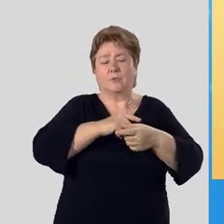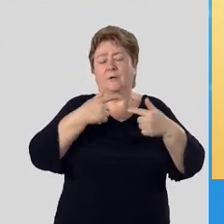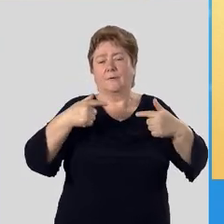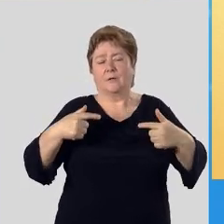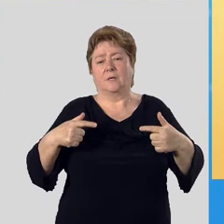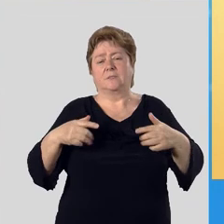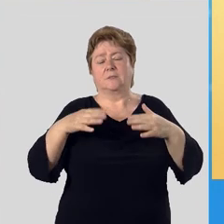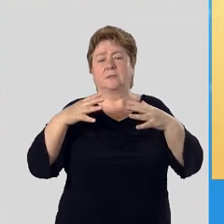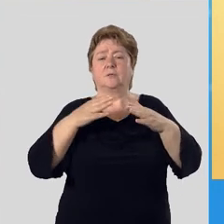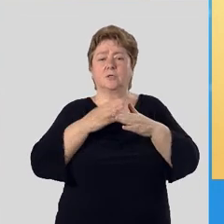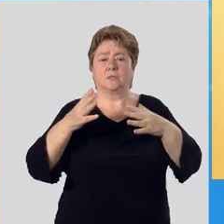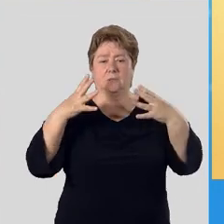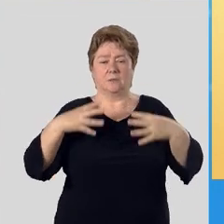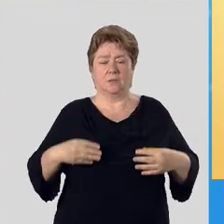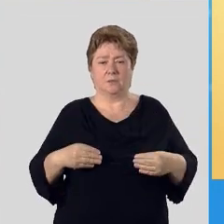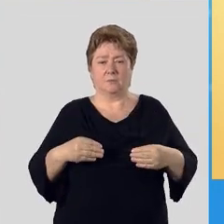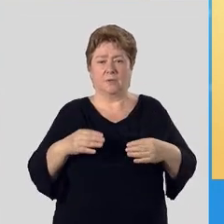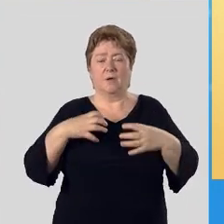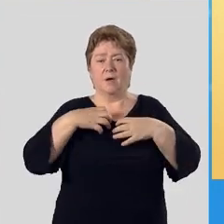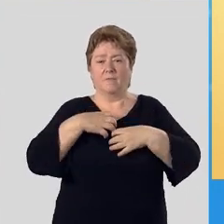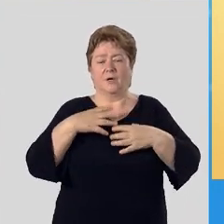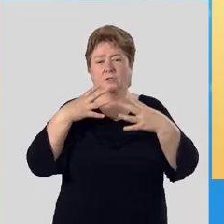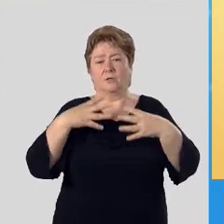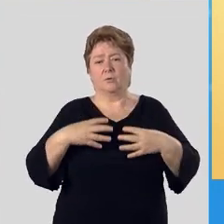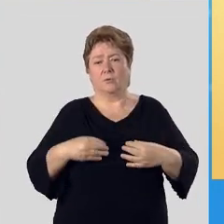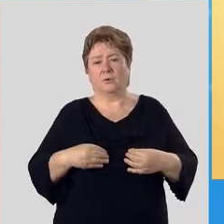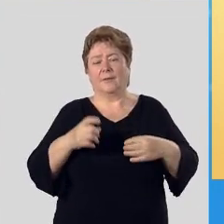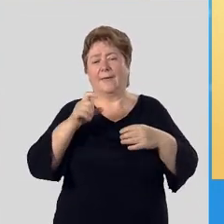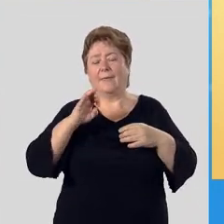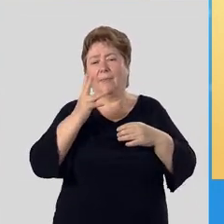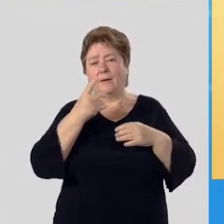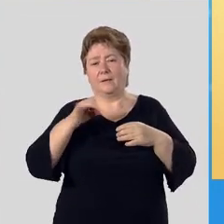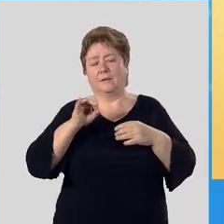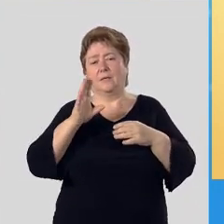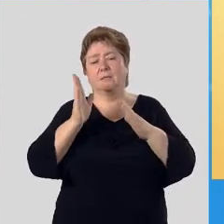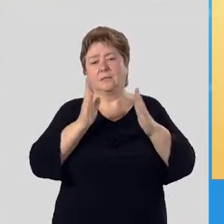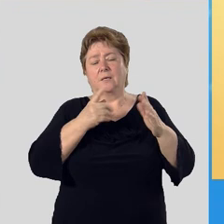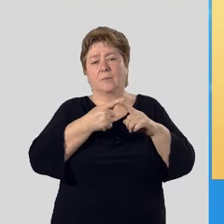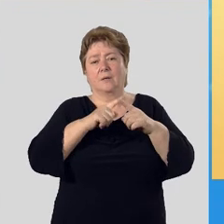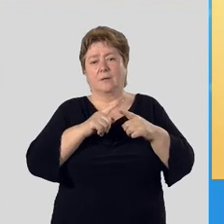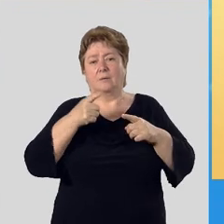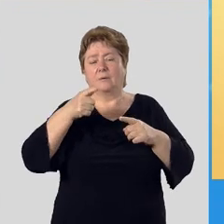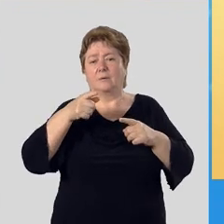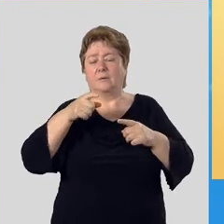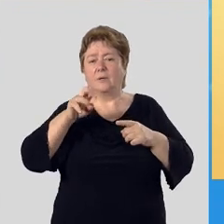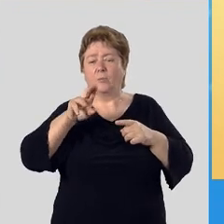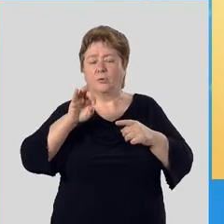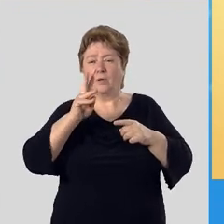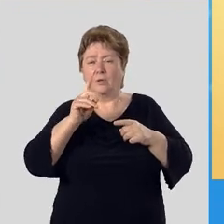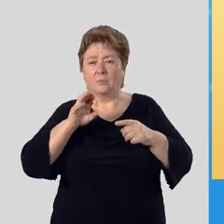разные части организма. Важные органы эндокринной системы – это